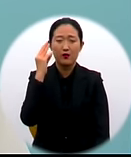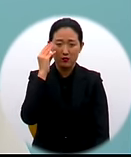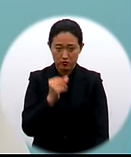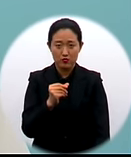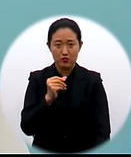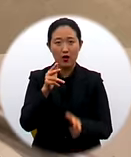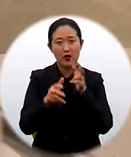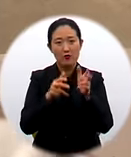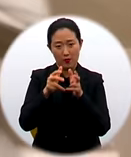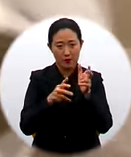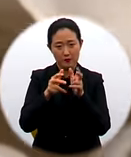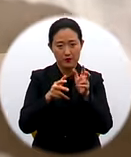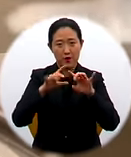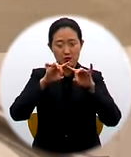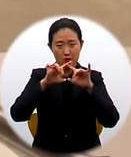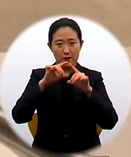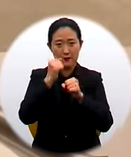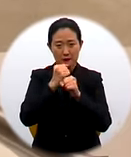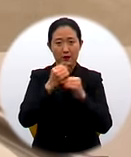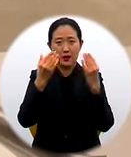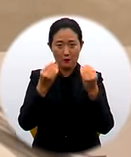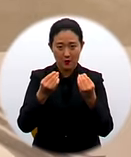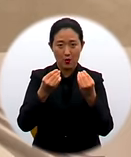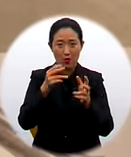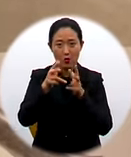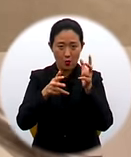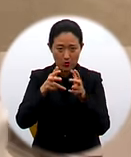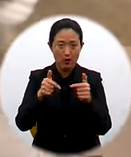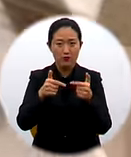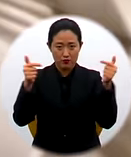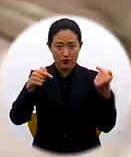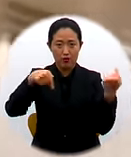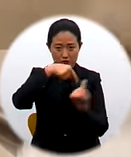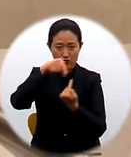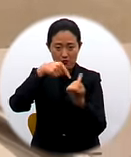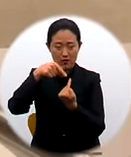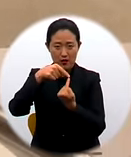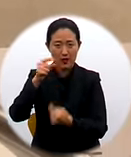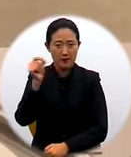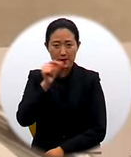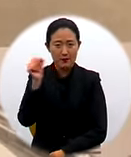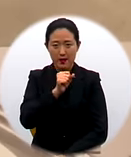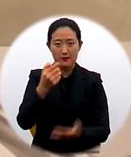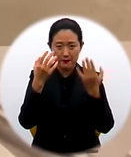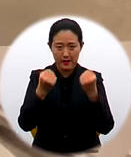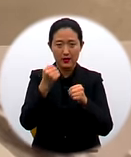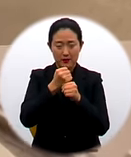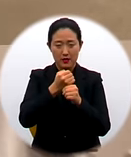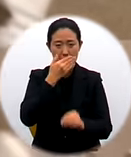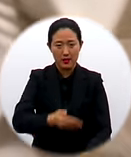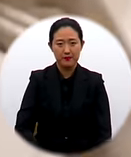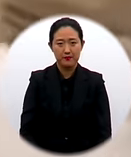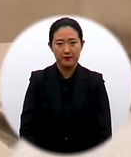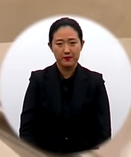시작이라고 보시면 됩니다. 전기가 만들어지면서 공장을 굴릴 수 있게 되고 이제 대량 생산이라는 것이 가능해져요. 기계가 있었지만